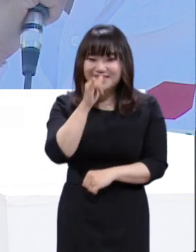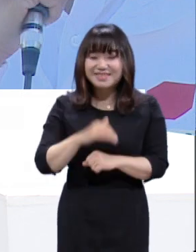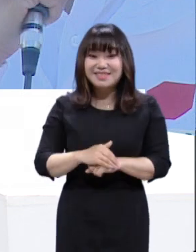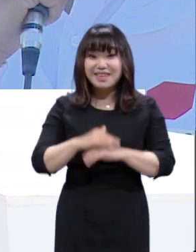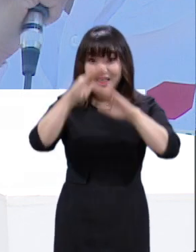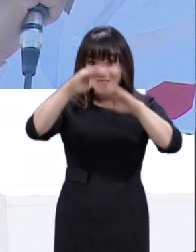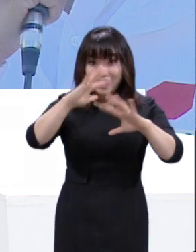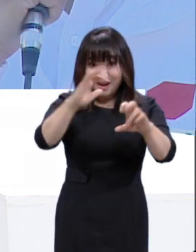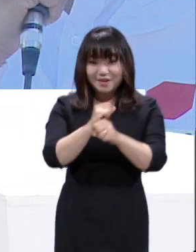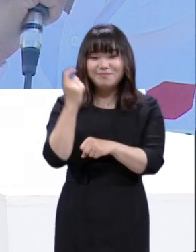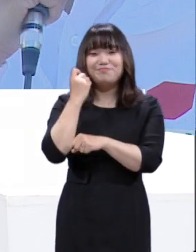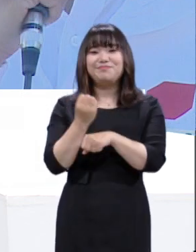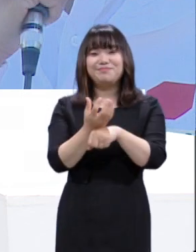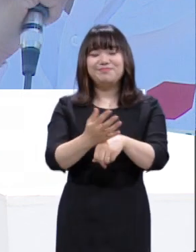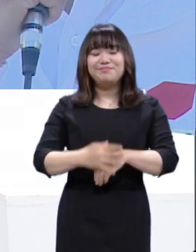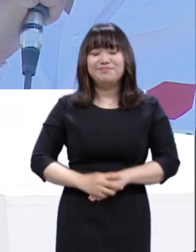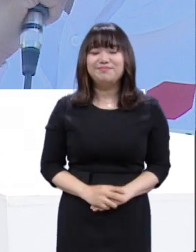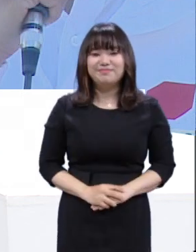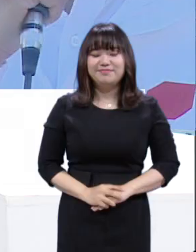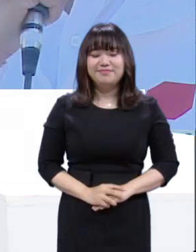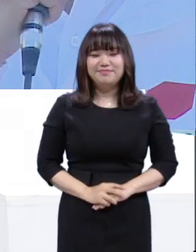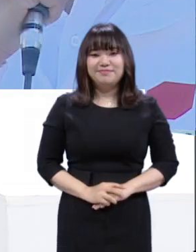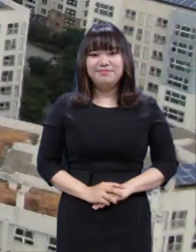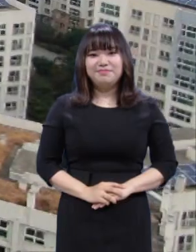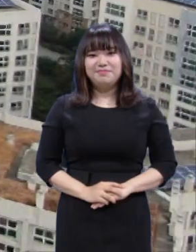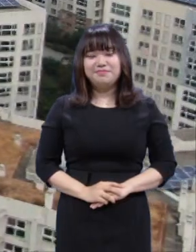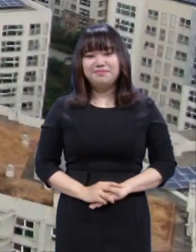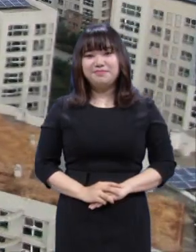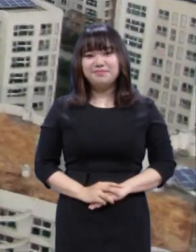네, 이 내용은 김대우 기자가 정리했습니다.